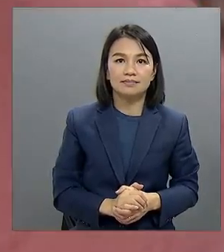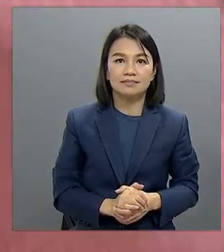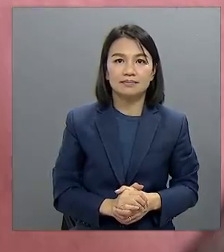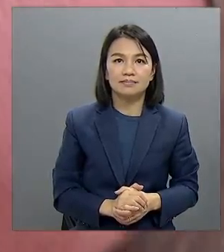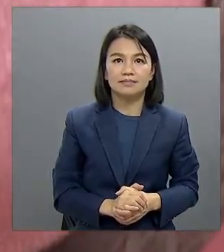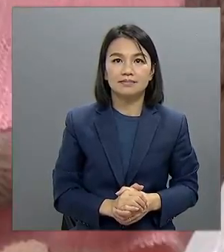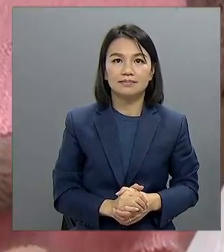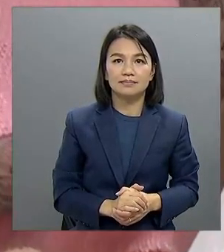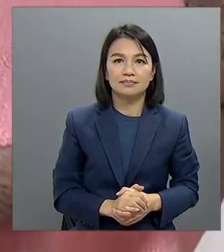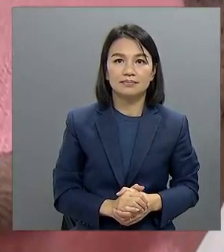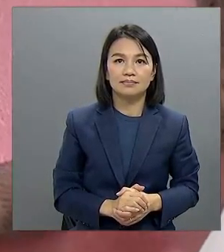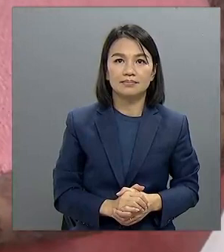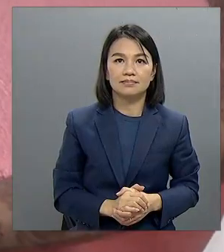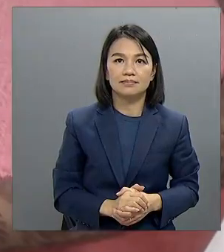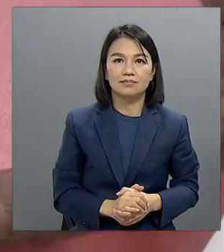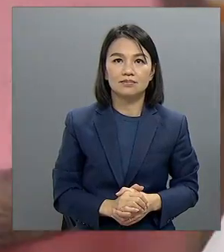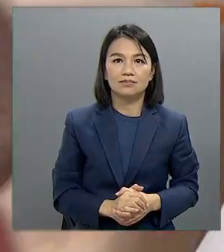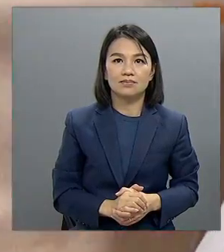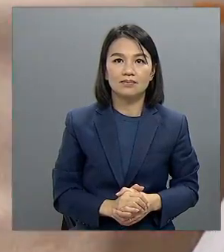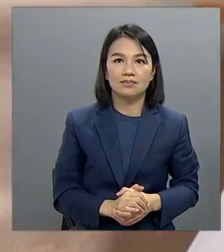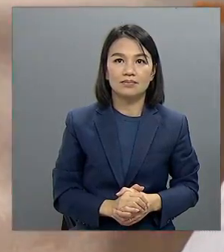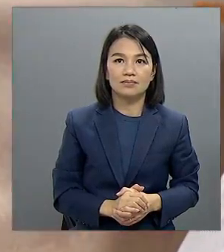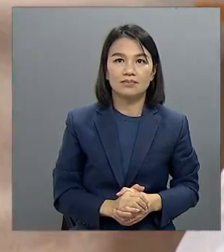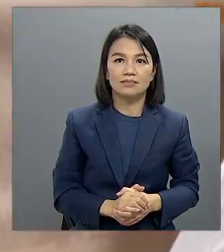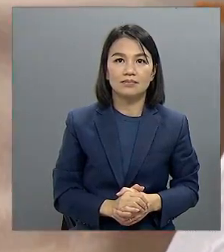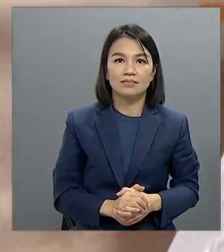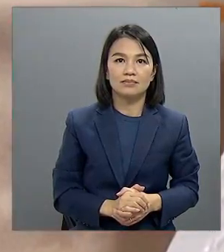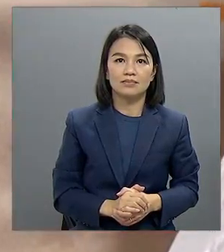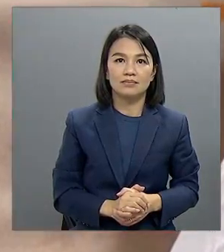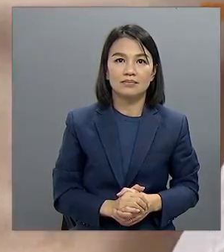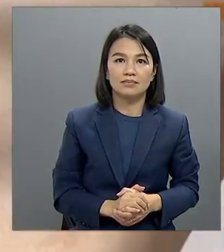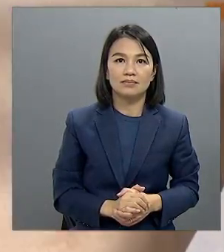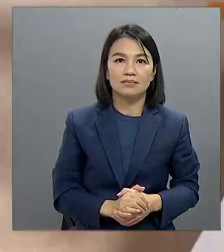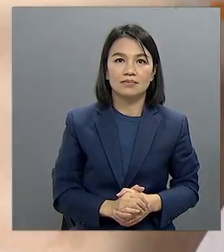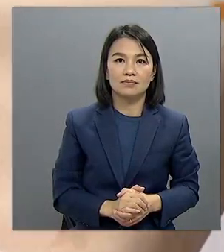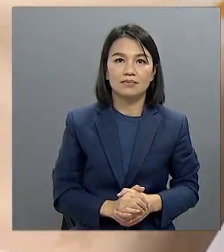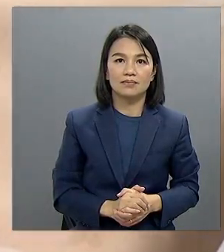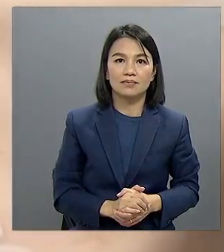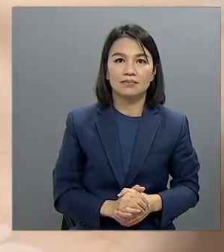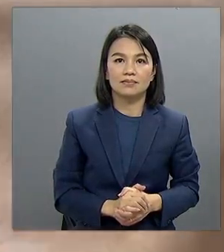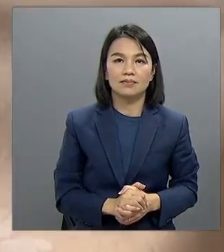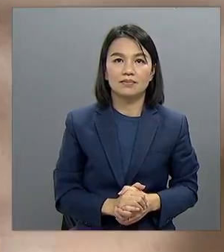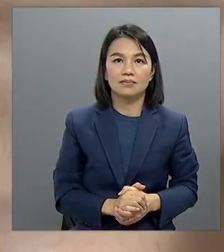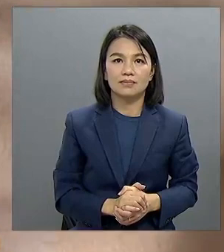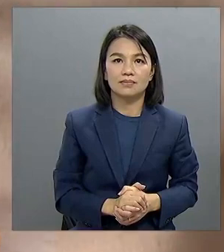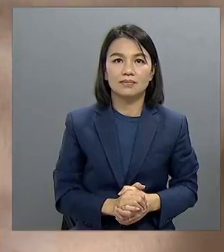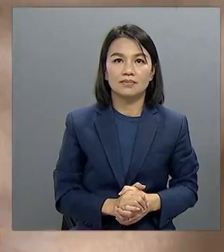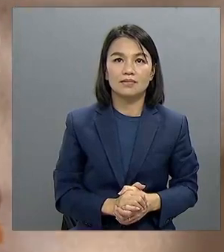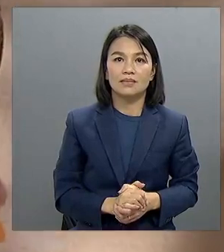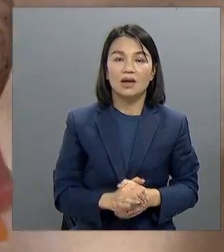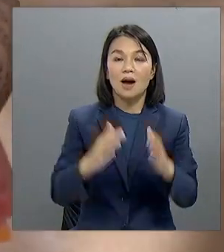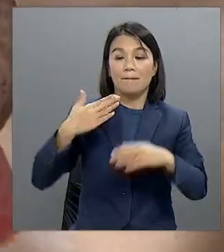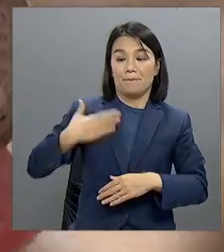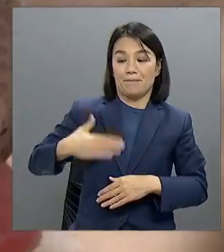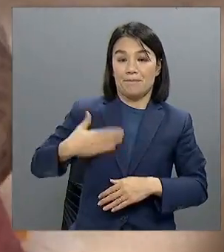เ เรื่องของเนื้อผ้าเนี่ยคือเราจะคำนึงถึงเ